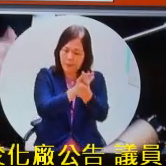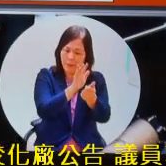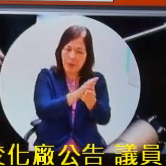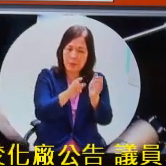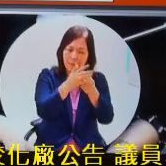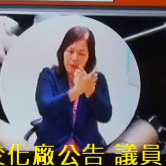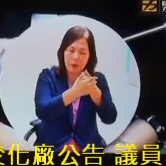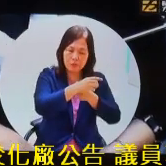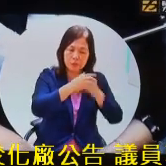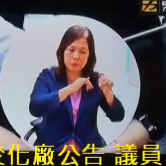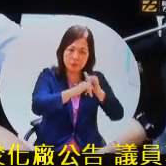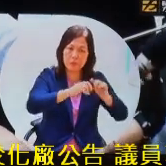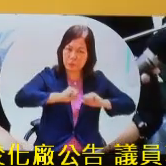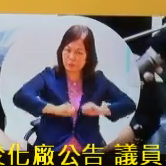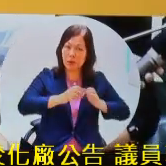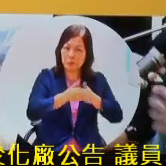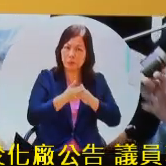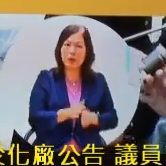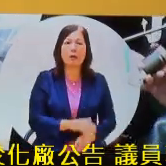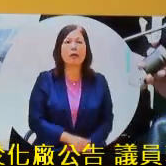健